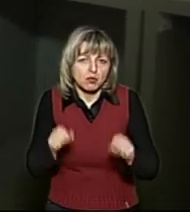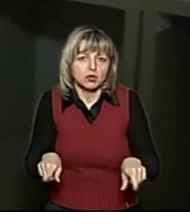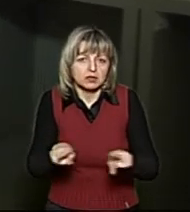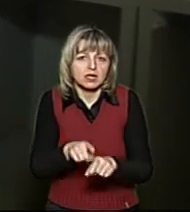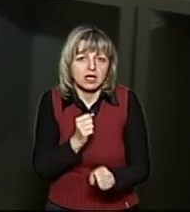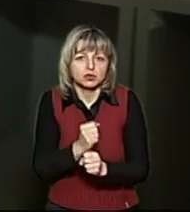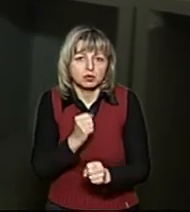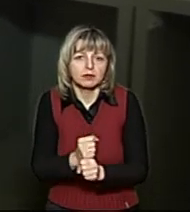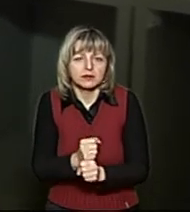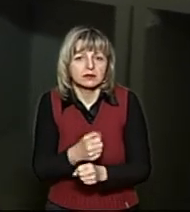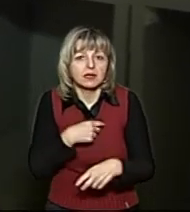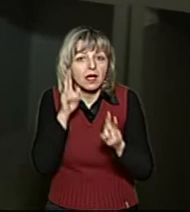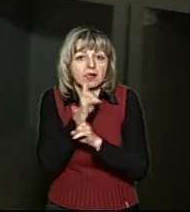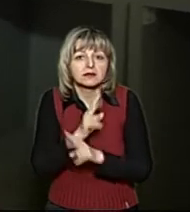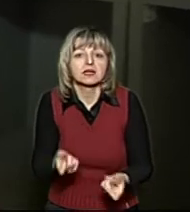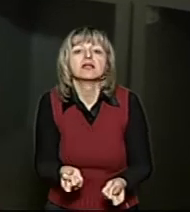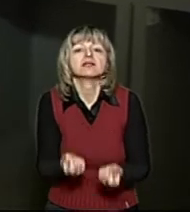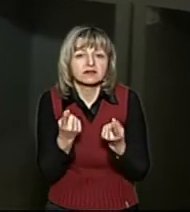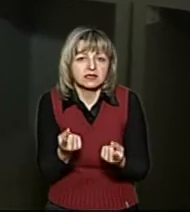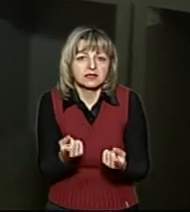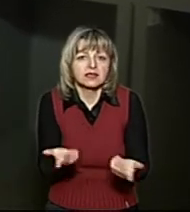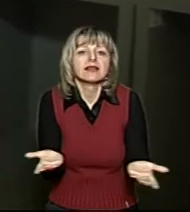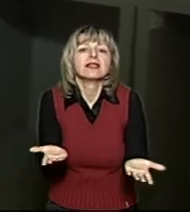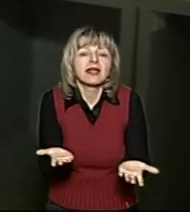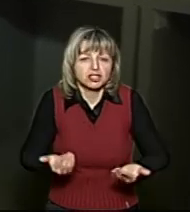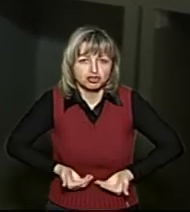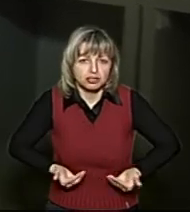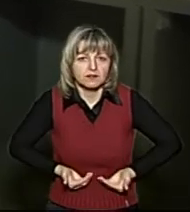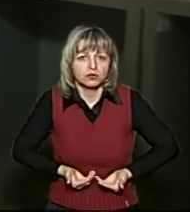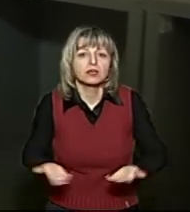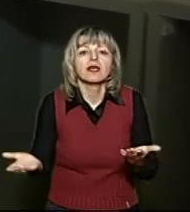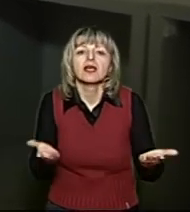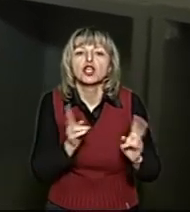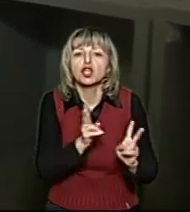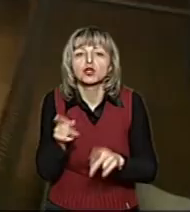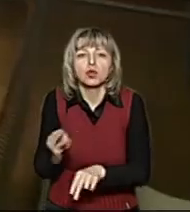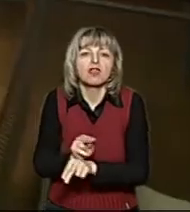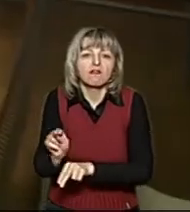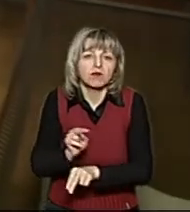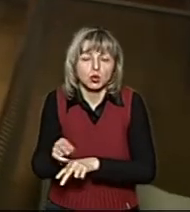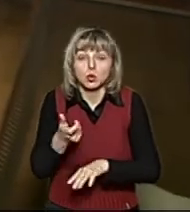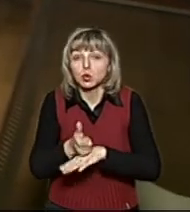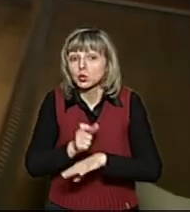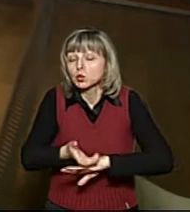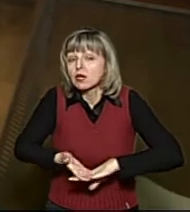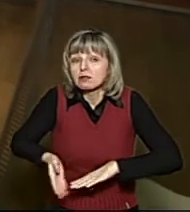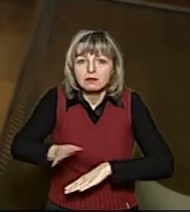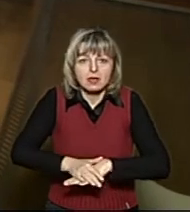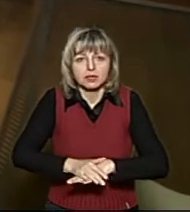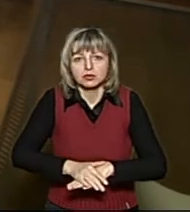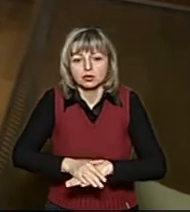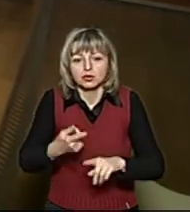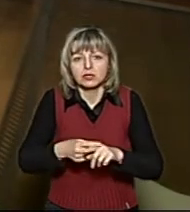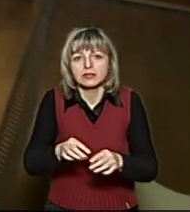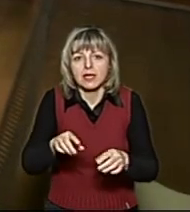зробити, я не знаю, де вони тільки живуть. І де хто їх виховує. Дуже тяжко те